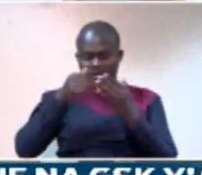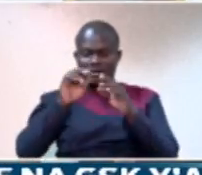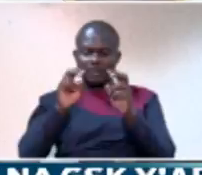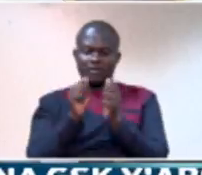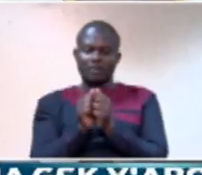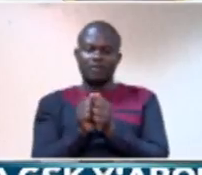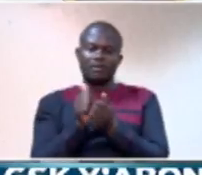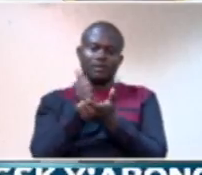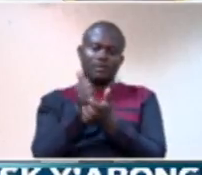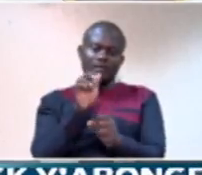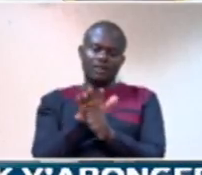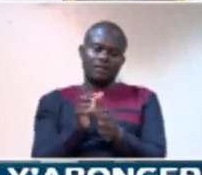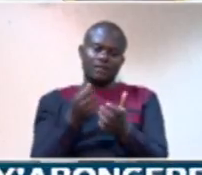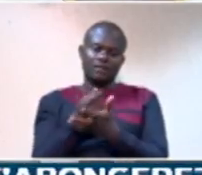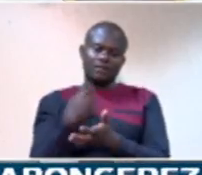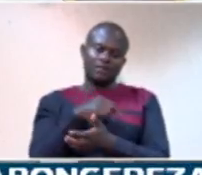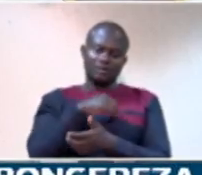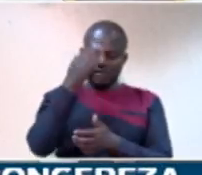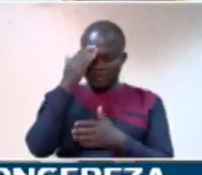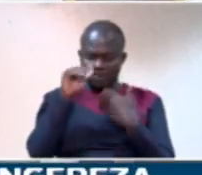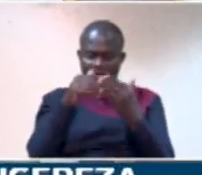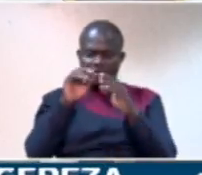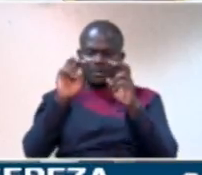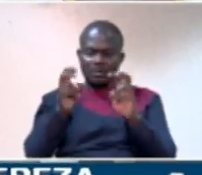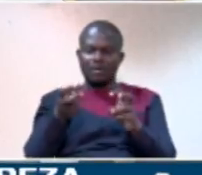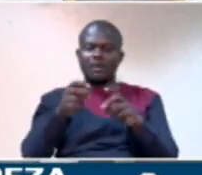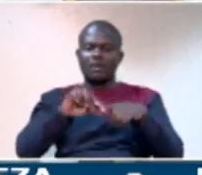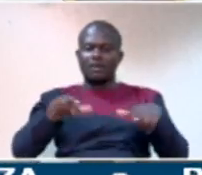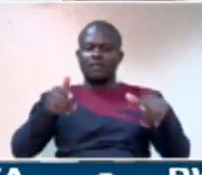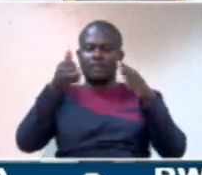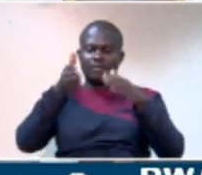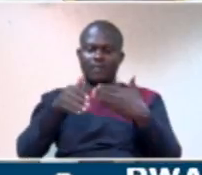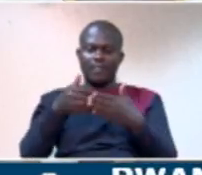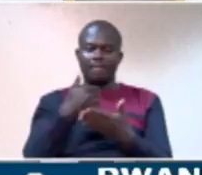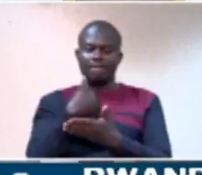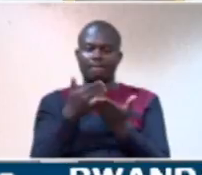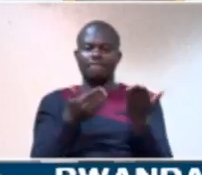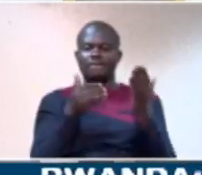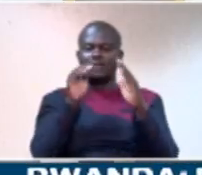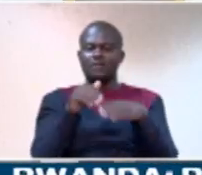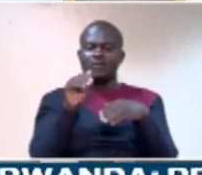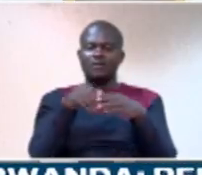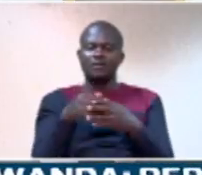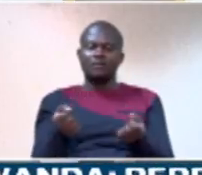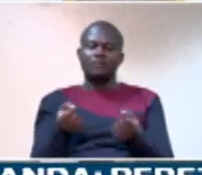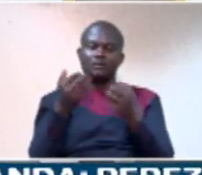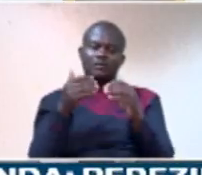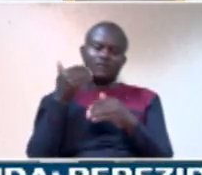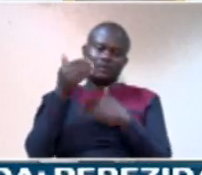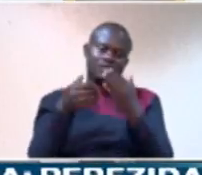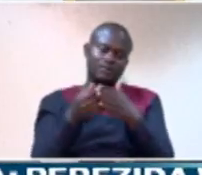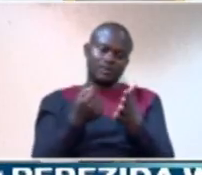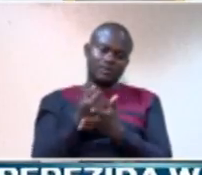birabafasha cyane, bituma tumenya ngo ubutaka umuntu afite azahinga bungana iki noneho